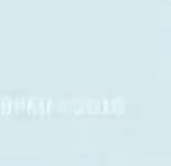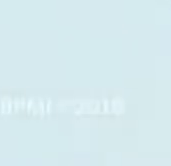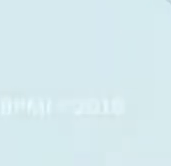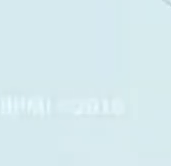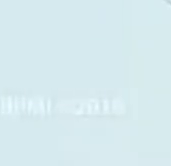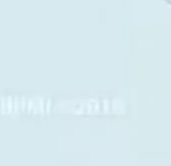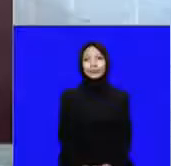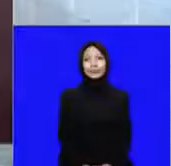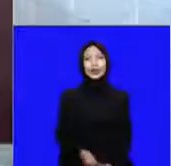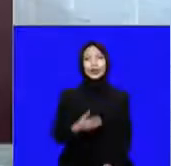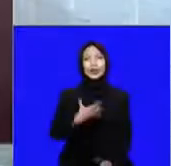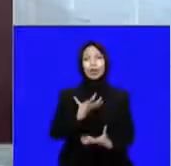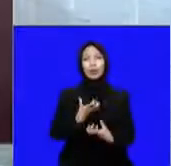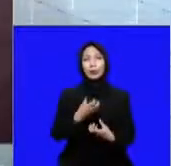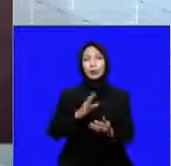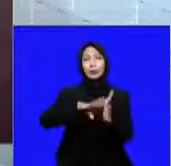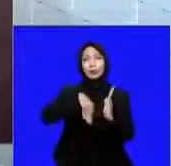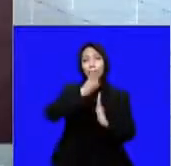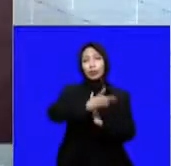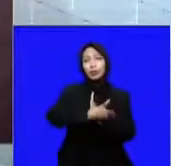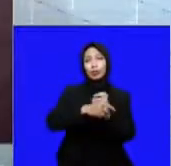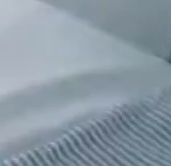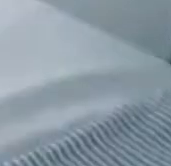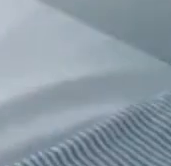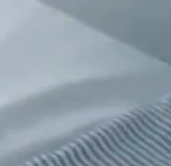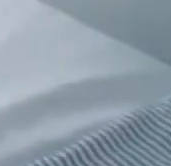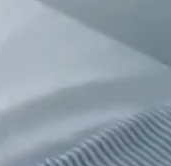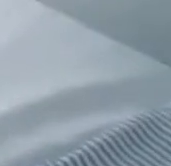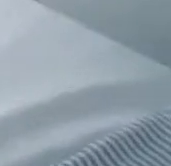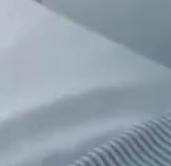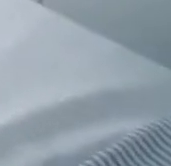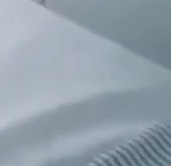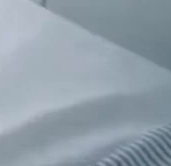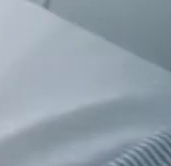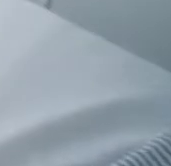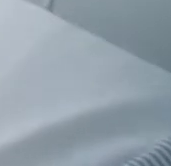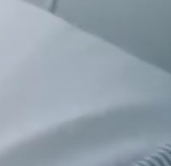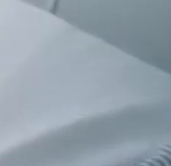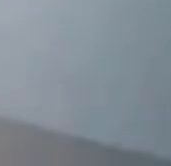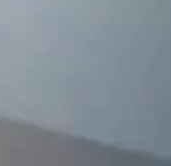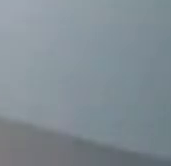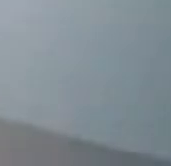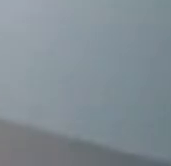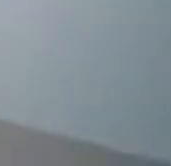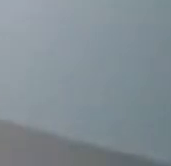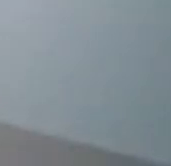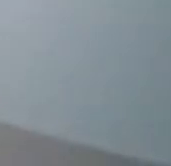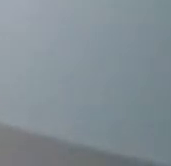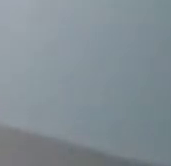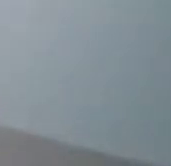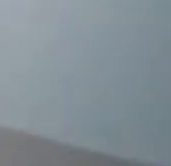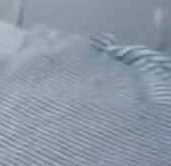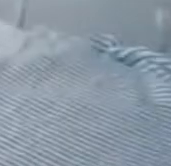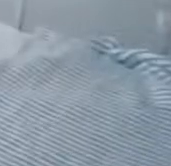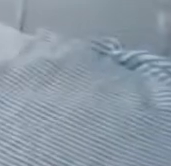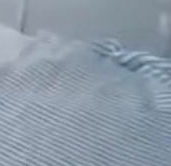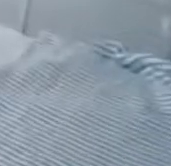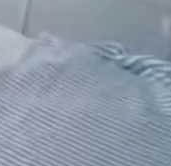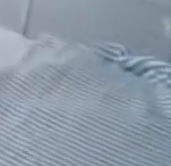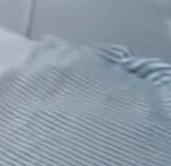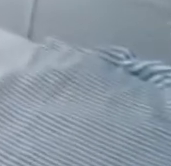secara komprehensif. SMKPK Pusat Keunggulan ini bisa menjadi benih